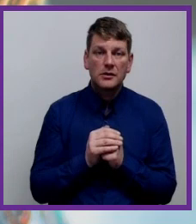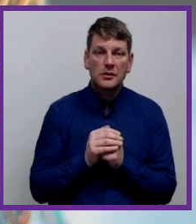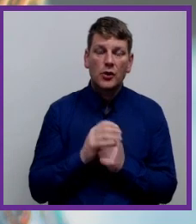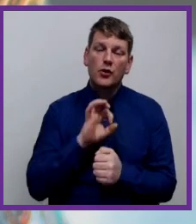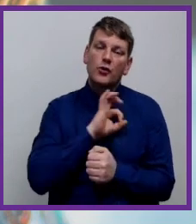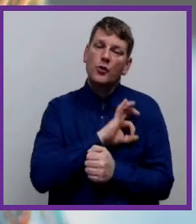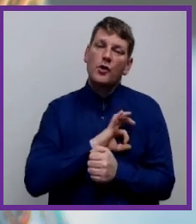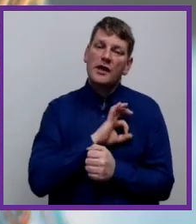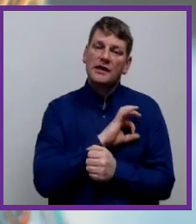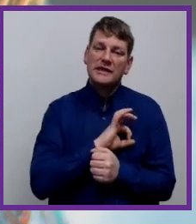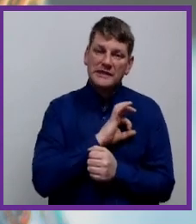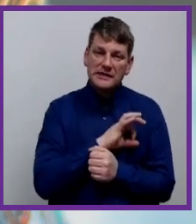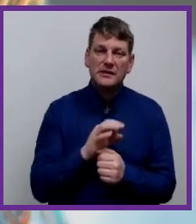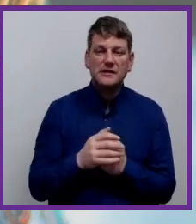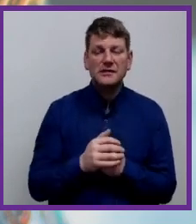juridiskas